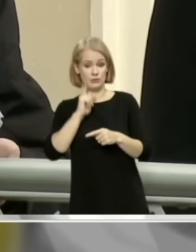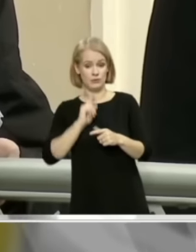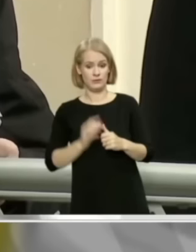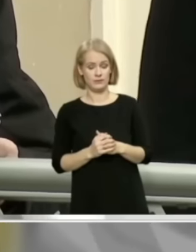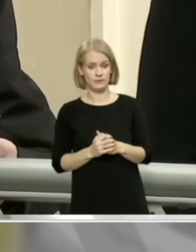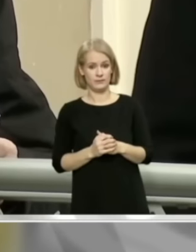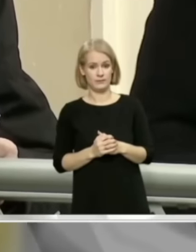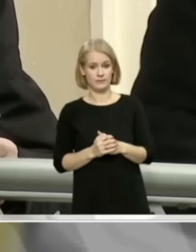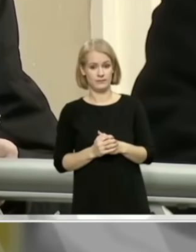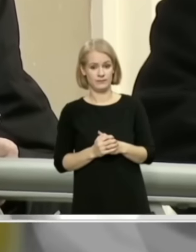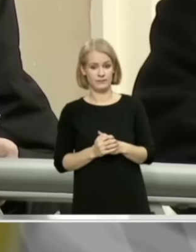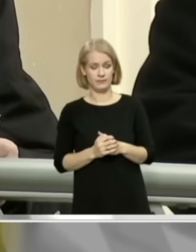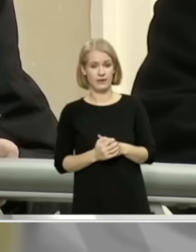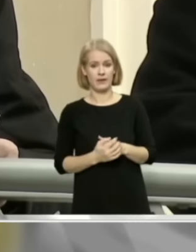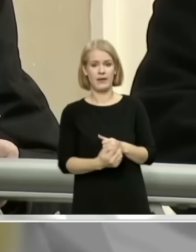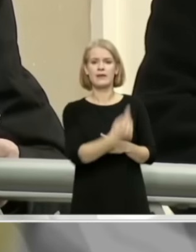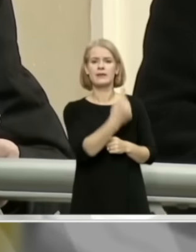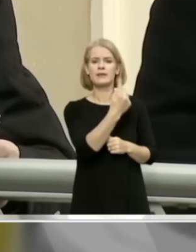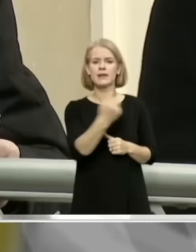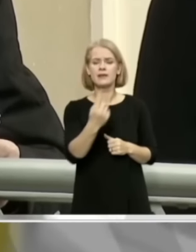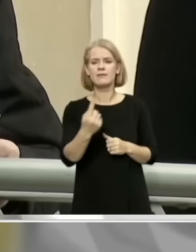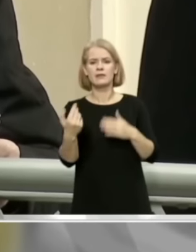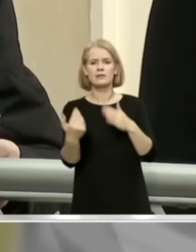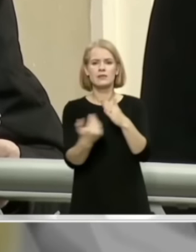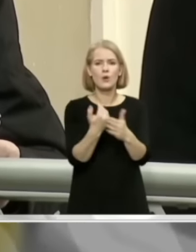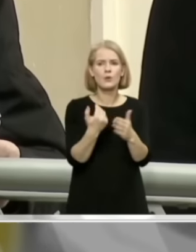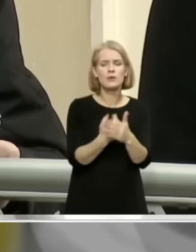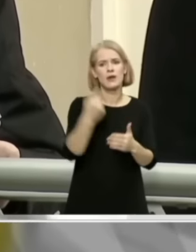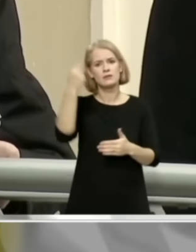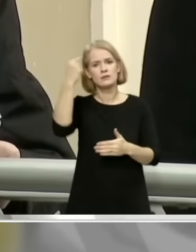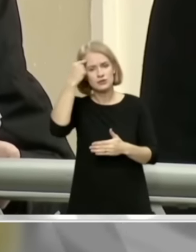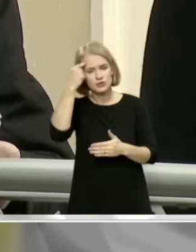Dalykimės kiekviena žinia apie gėrio